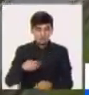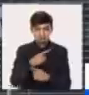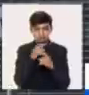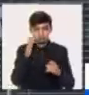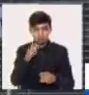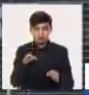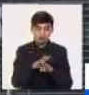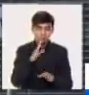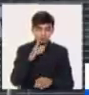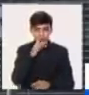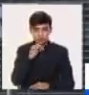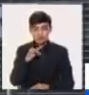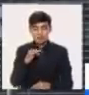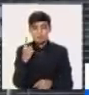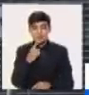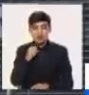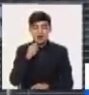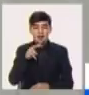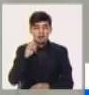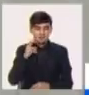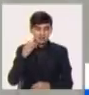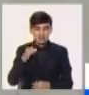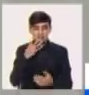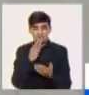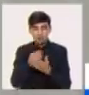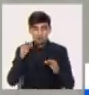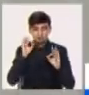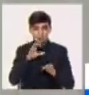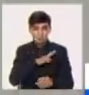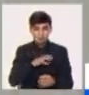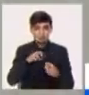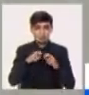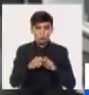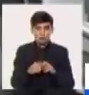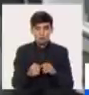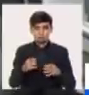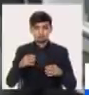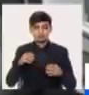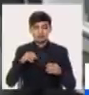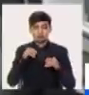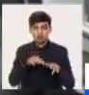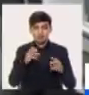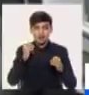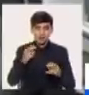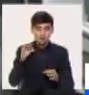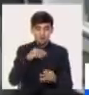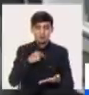же Алексей Цой впервые в качестве министра рассказал о том, как решаются накопившиеся проблемы. Дополнительно к